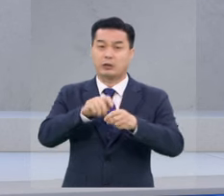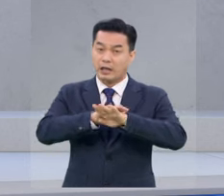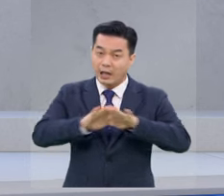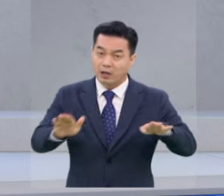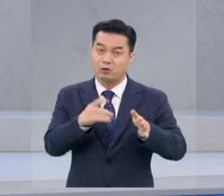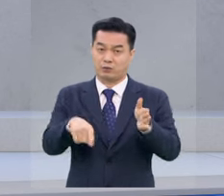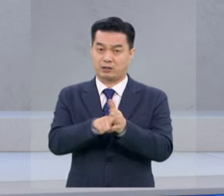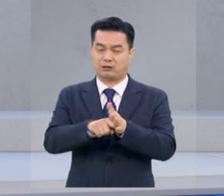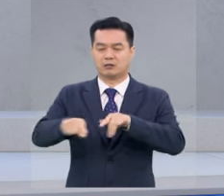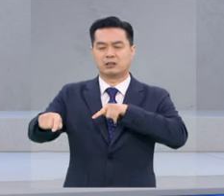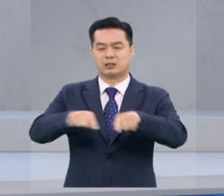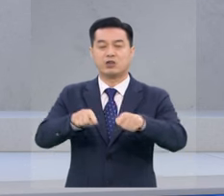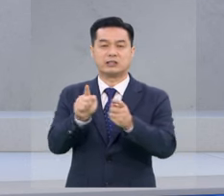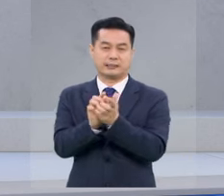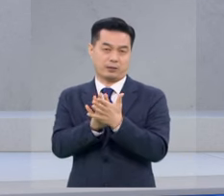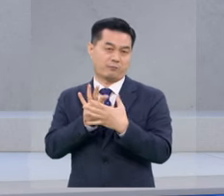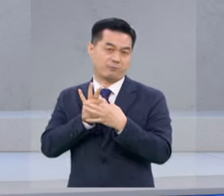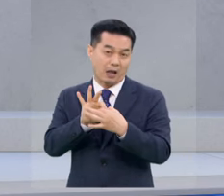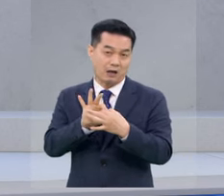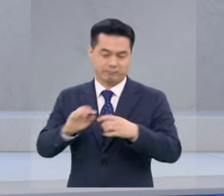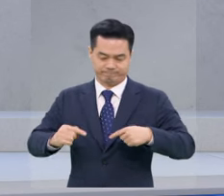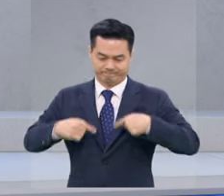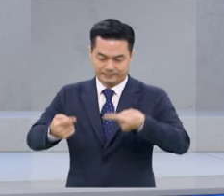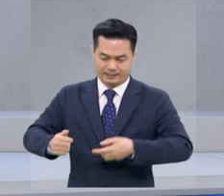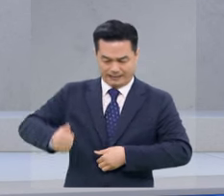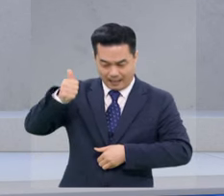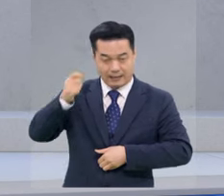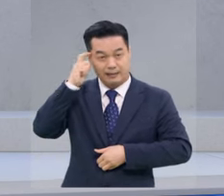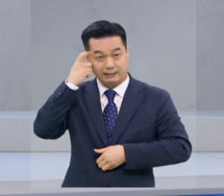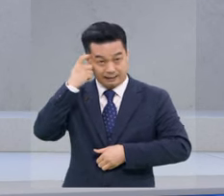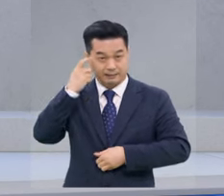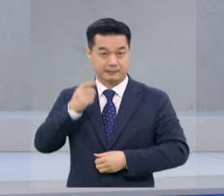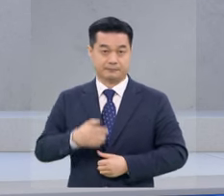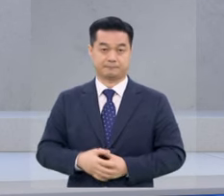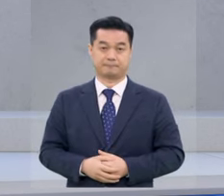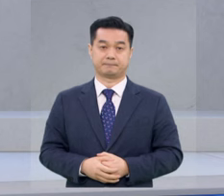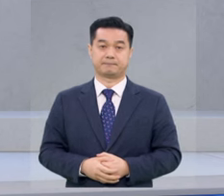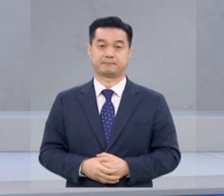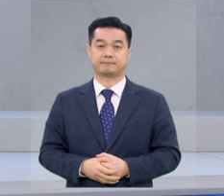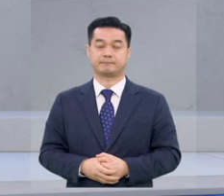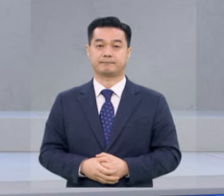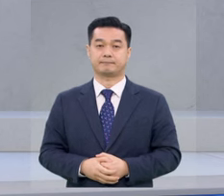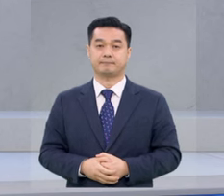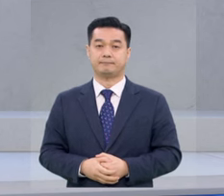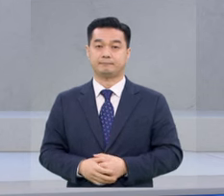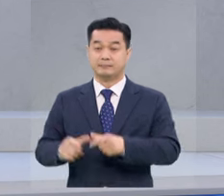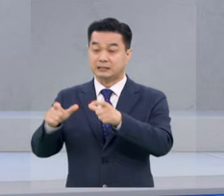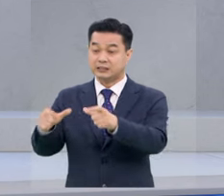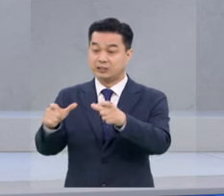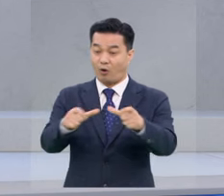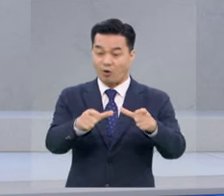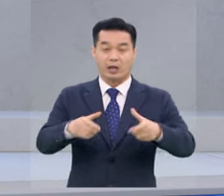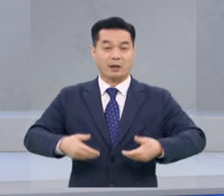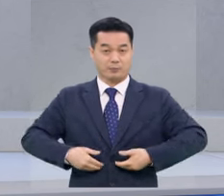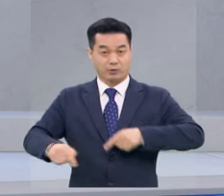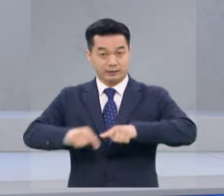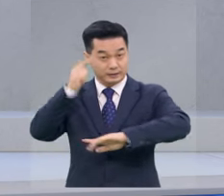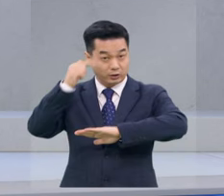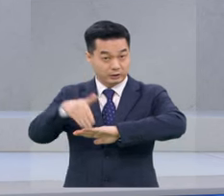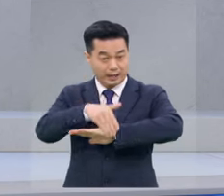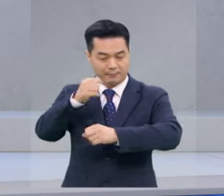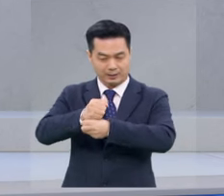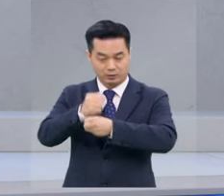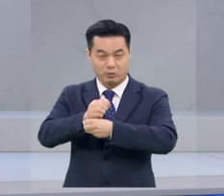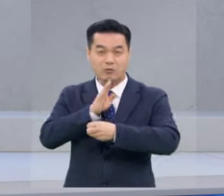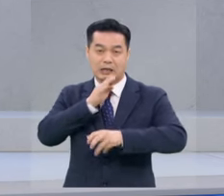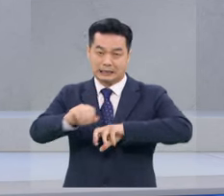전개에 직접 뛰어 두는 수밖에 없다는 생각이 들었습니다 지역에 필요한 정책을 만들고 실행해야